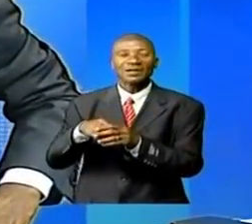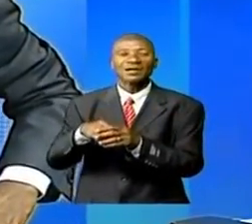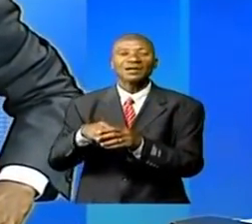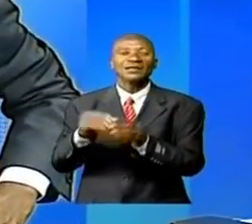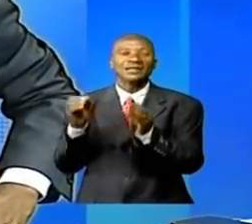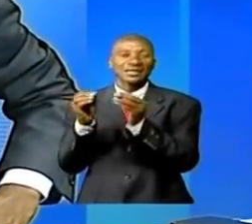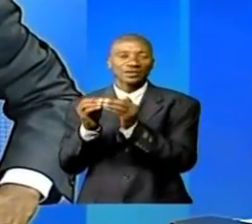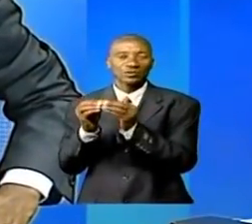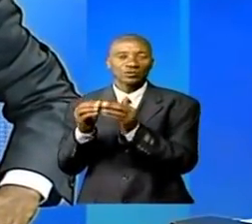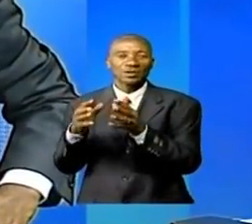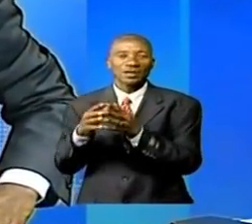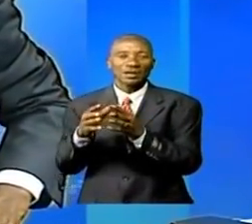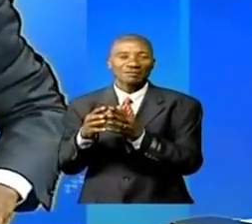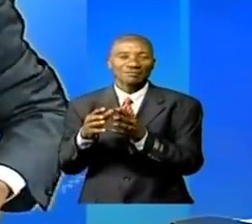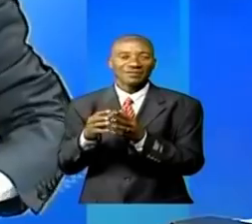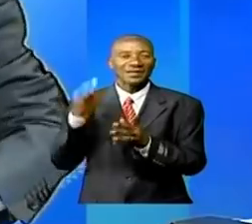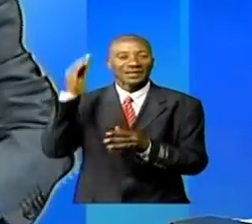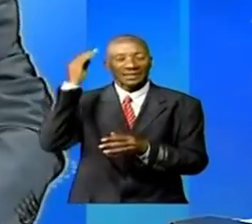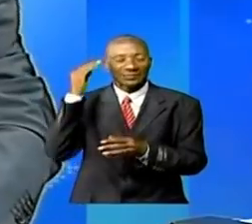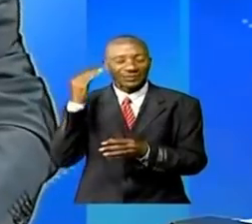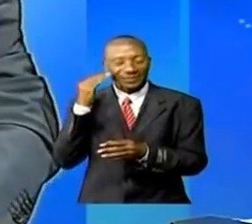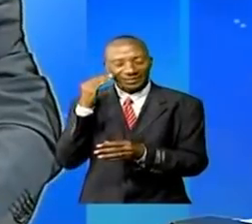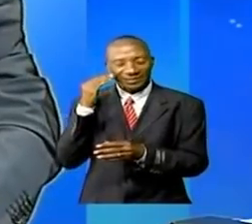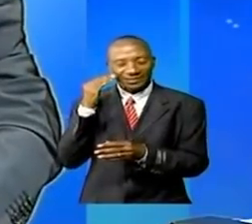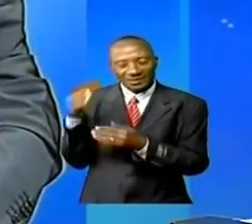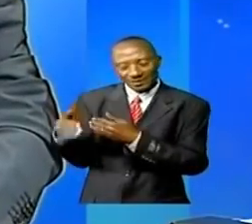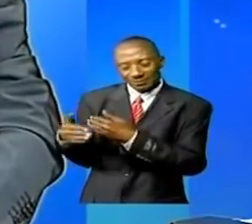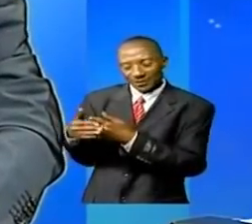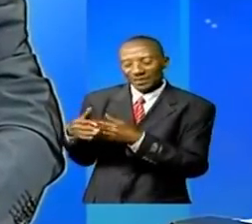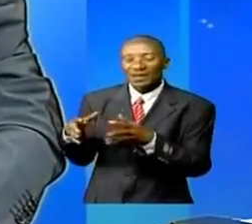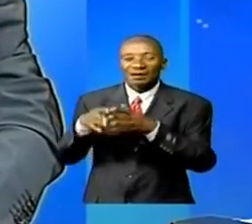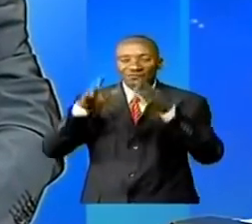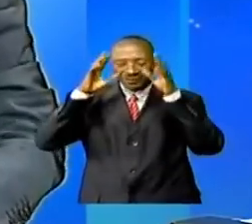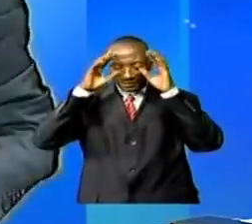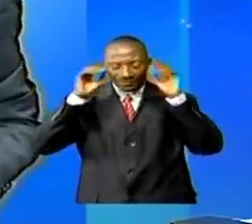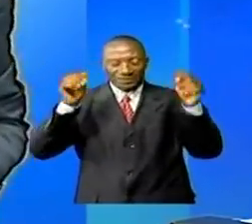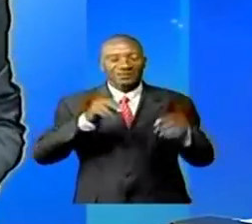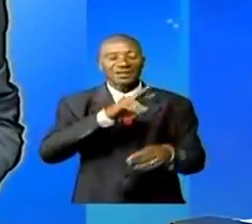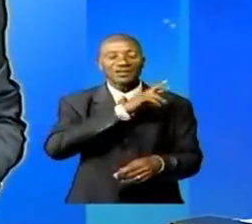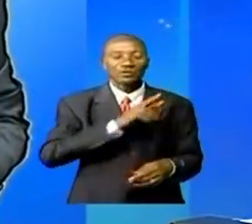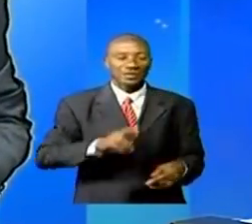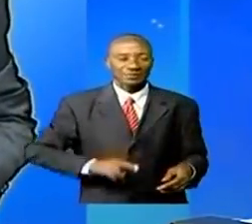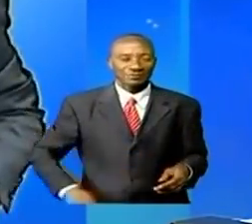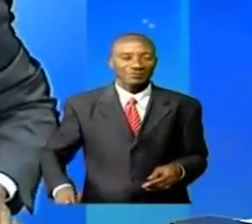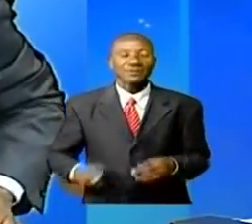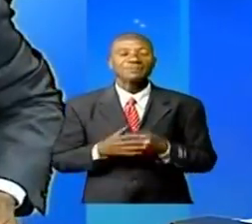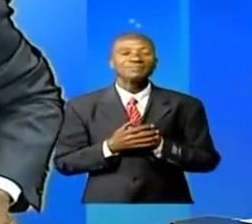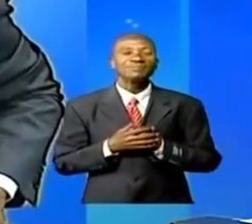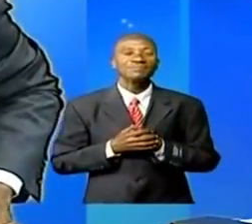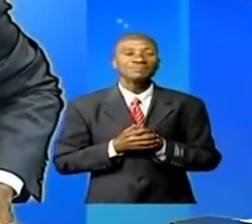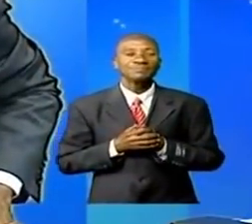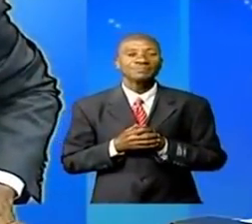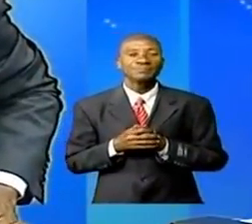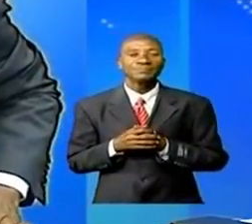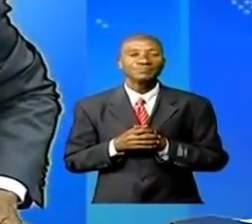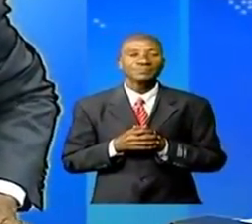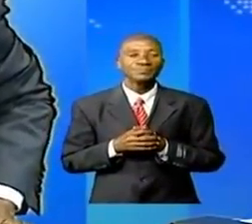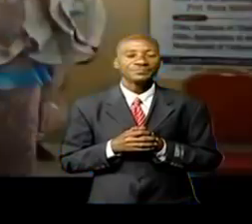près le président de la République, le professeur Nana Manuanina. Un reportage signé sous Zingoy et Jacques